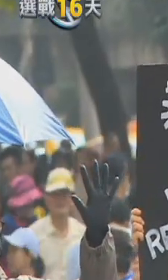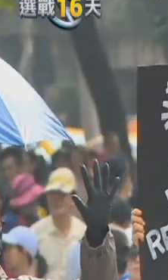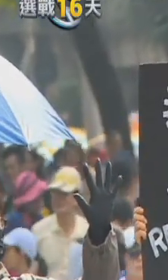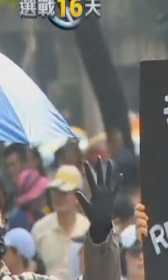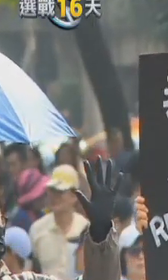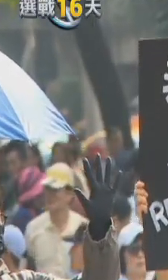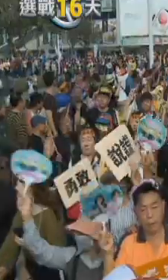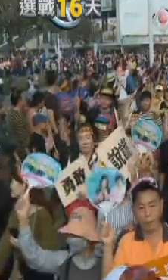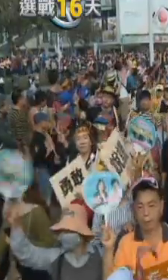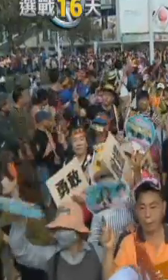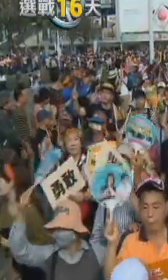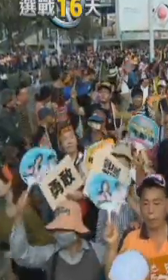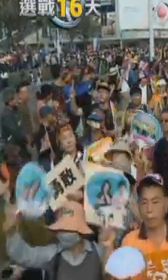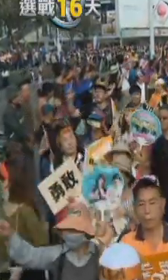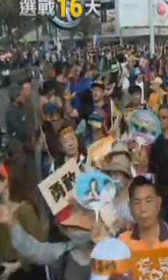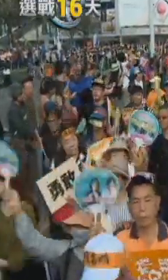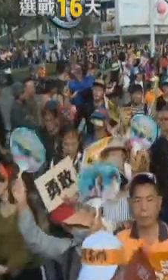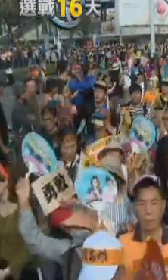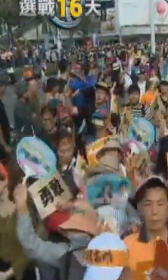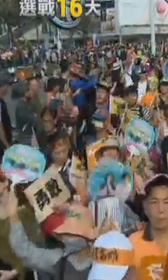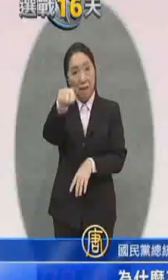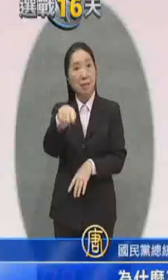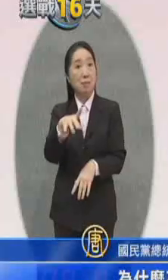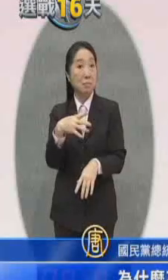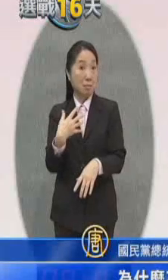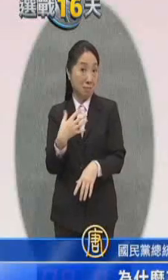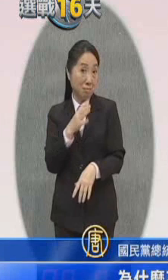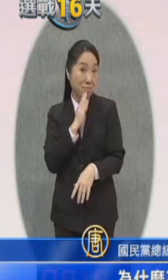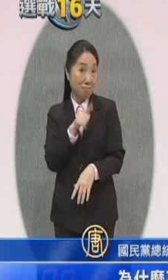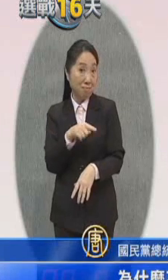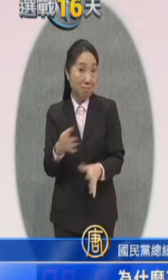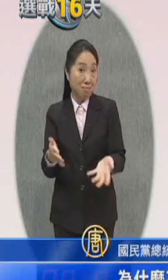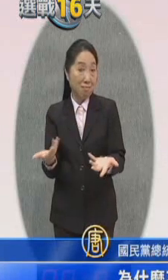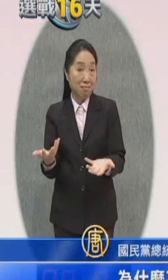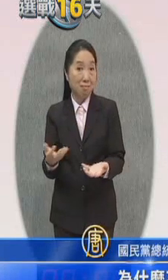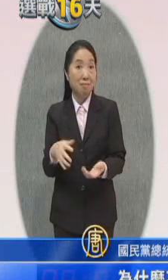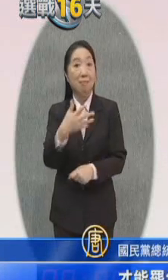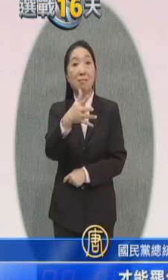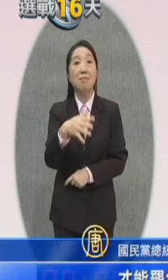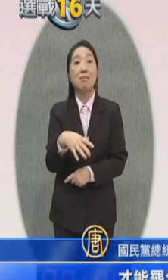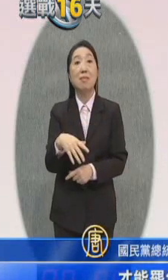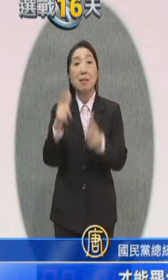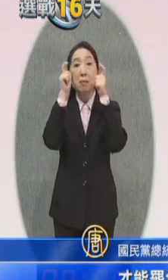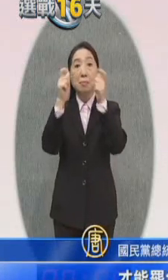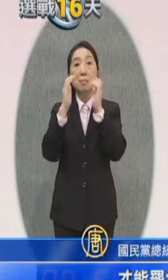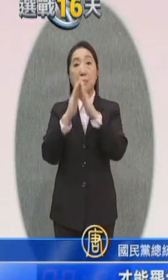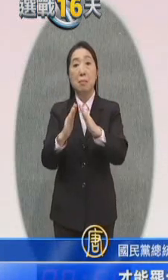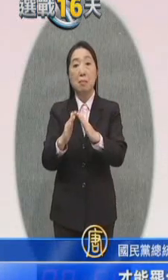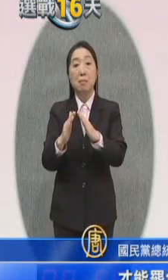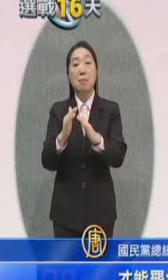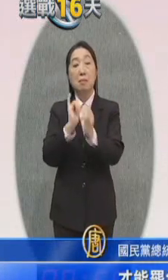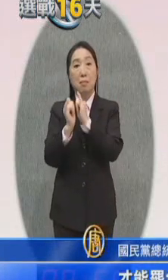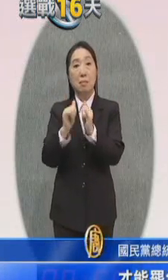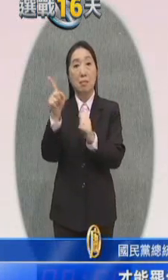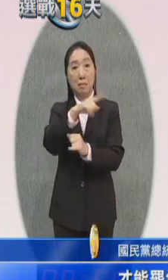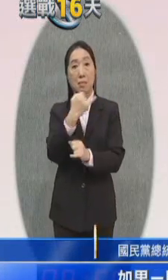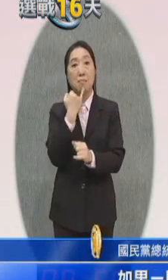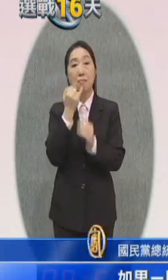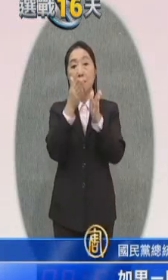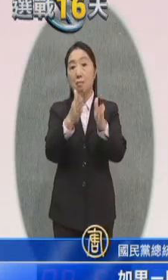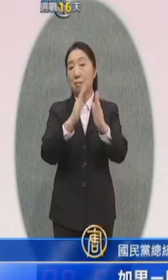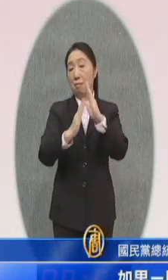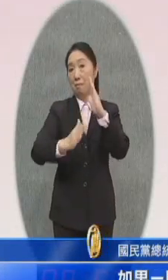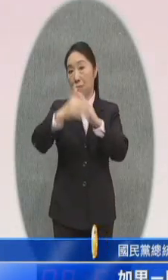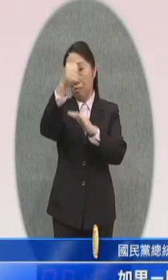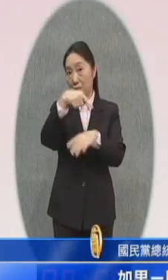的罢韩游行，蔡韩也互相驳火。 为什么不是高雄市的市民才能罢免高雄市长？